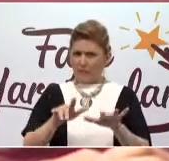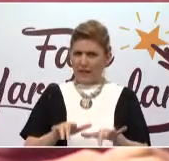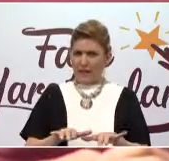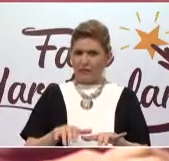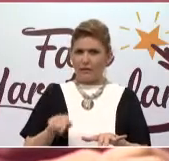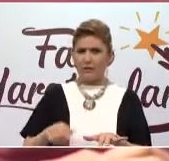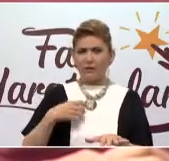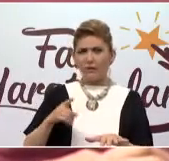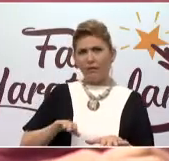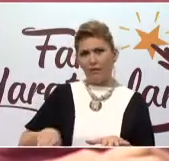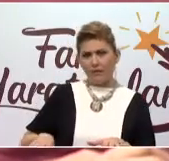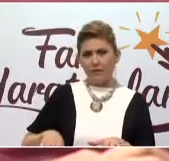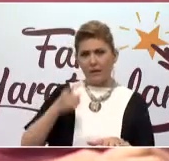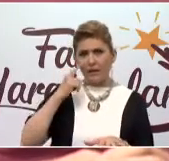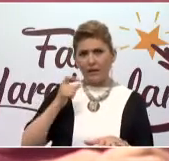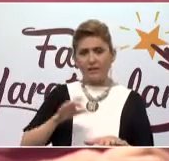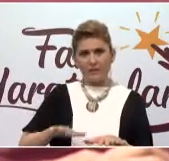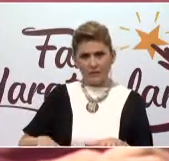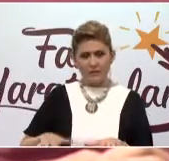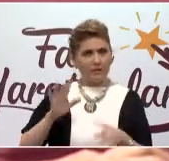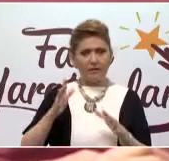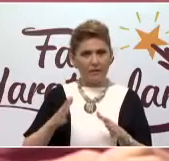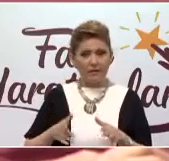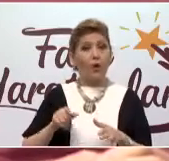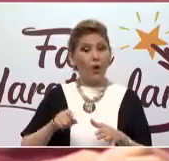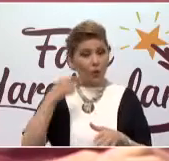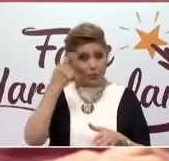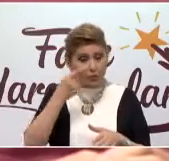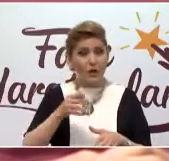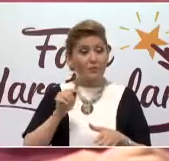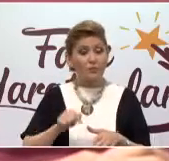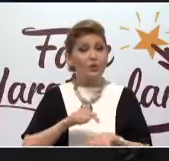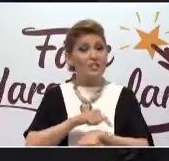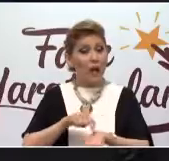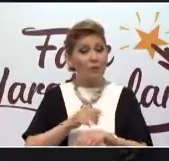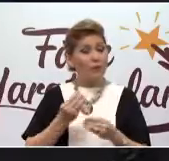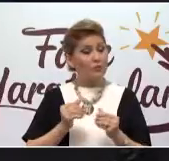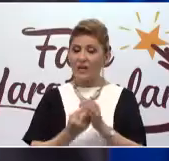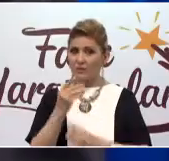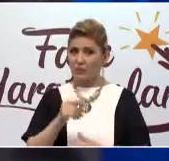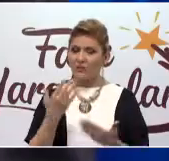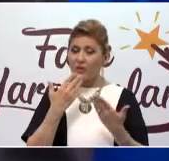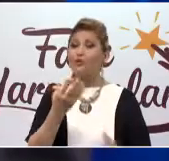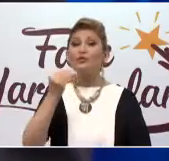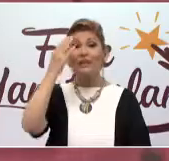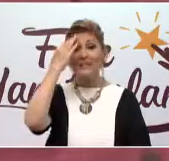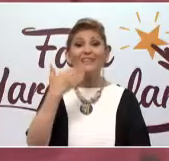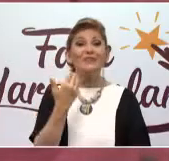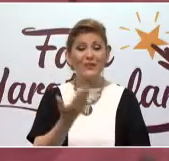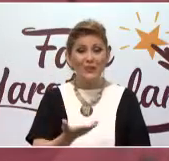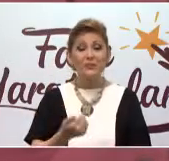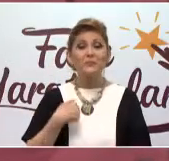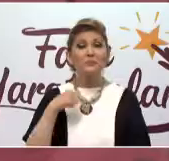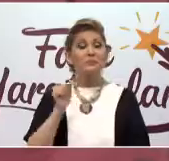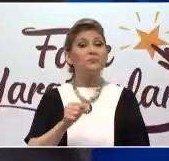yana kalıyor. Evet. Dikkati o şekilde dağılıyor. O yüzden anladım. Bu zamanla oturacak bir kavram. Çok teşekkür ederim. Ben Tuna